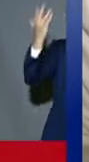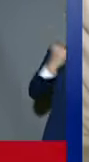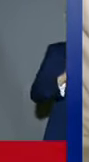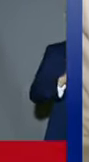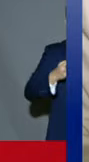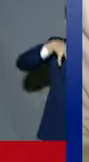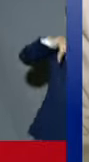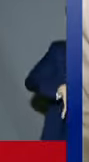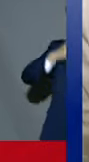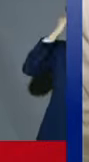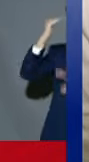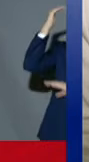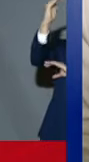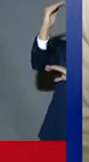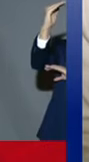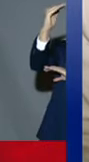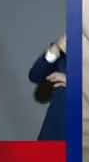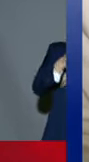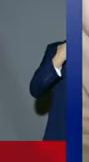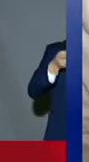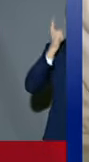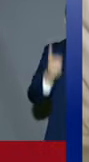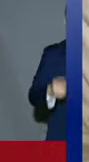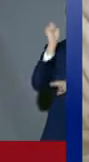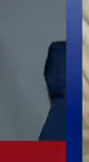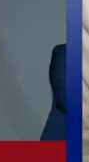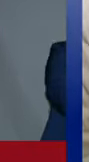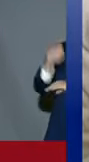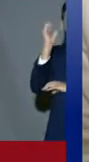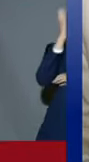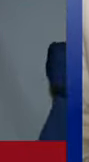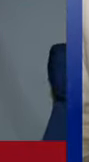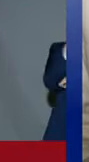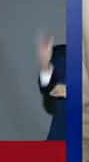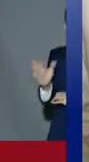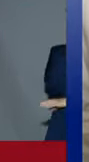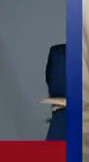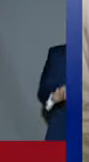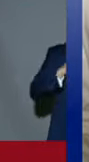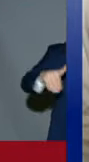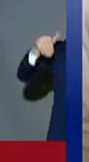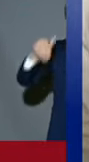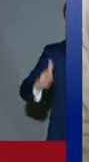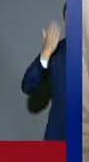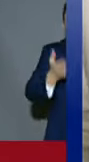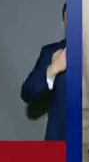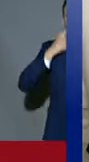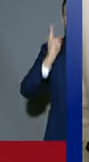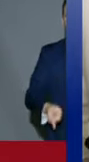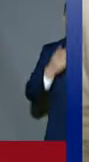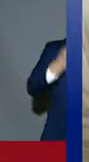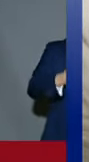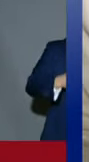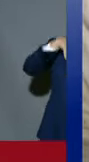Βουλής, σηκώνει το γάντι. Δεν μπορώ να κάνω πίσω. Θέλουν, είπε σε ένα άλλο στιγμιότυπο, να λιώνω τα παπούτσια